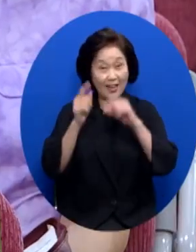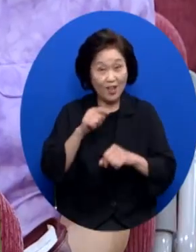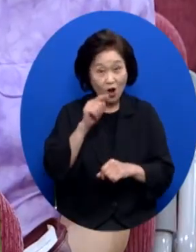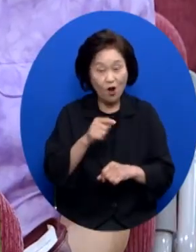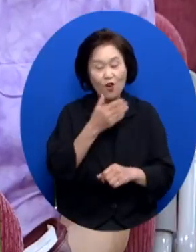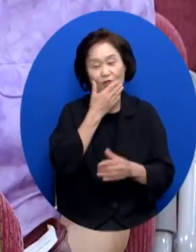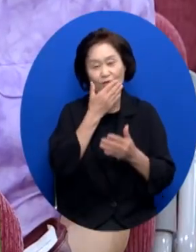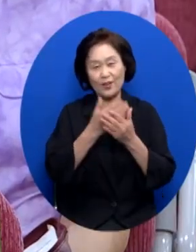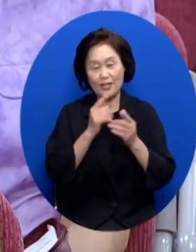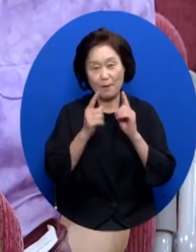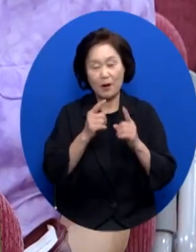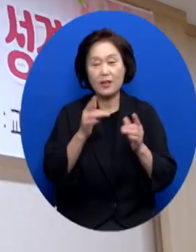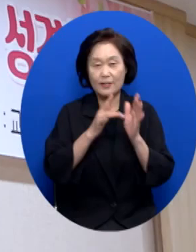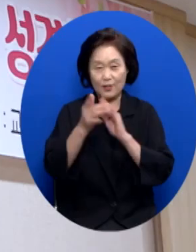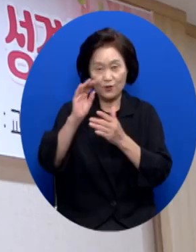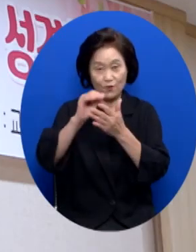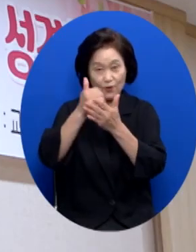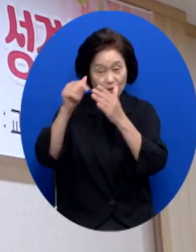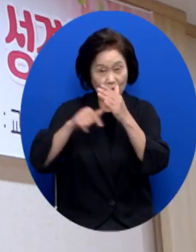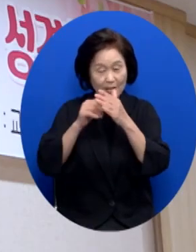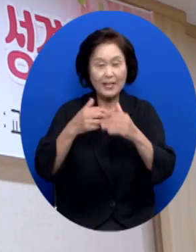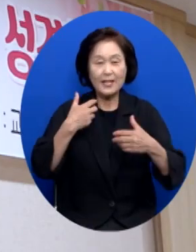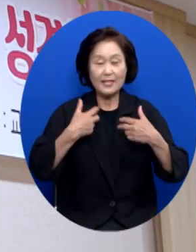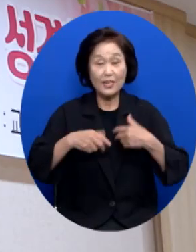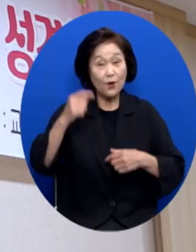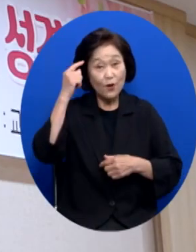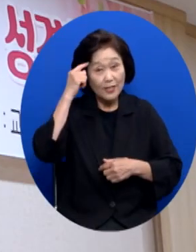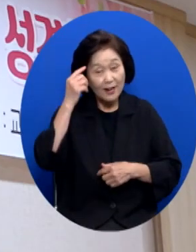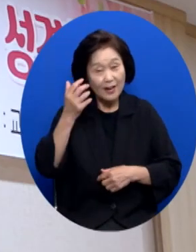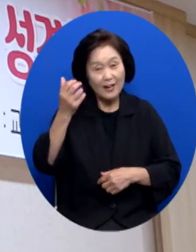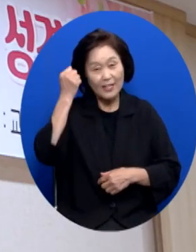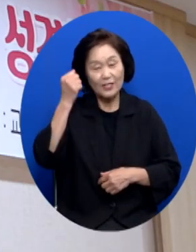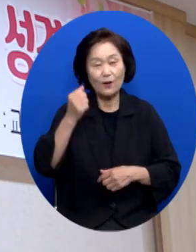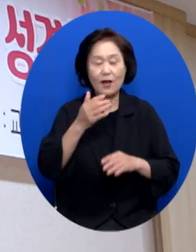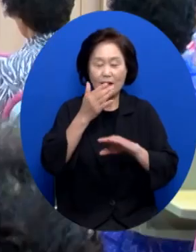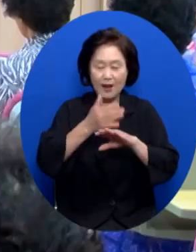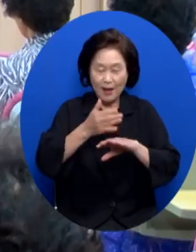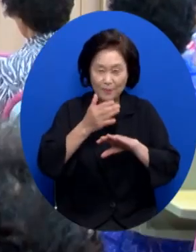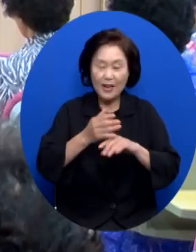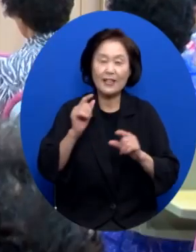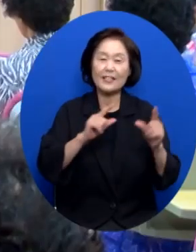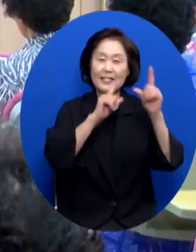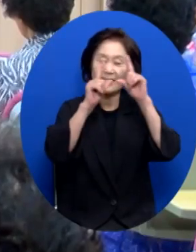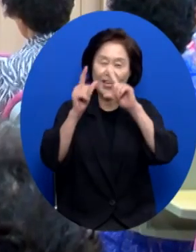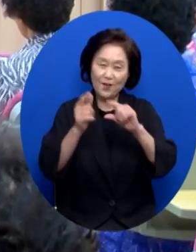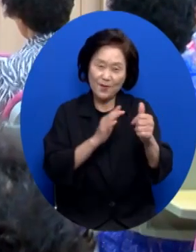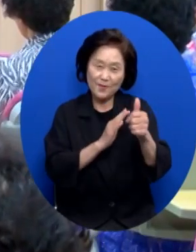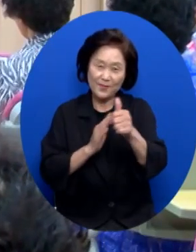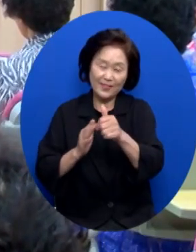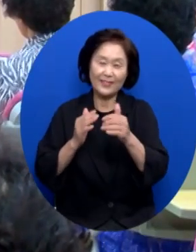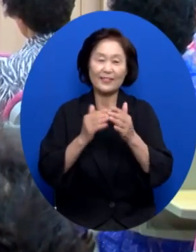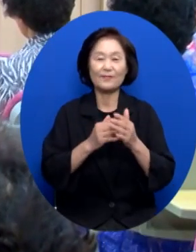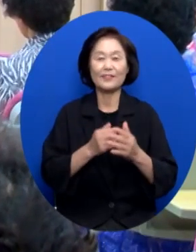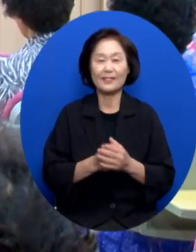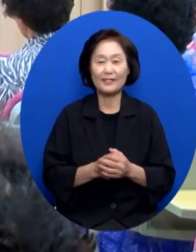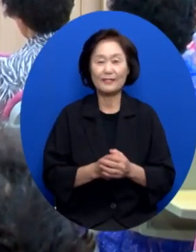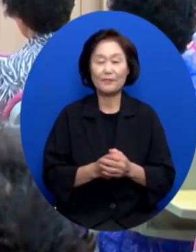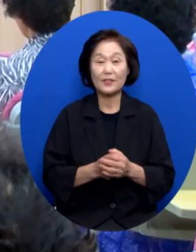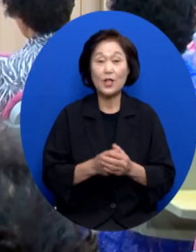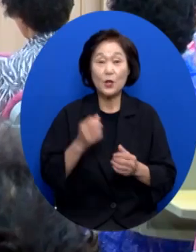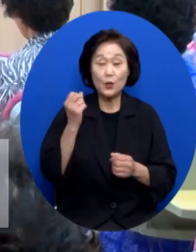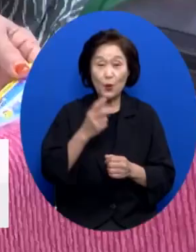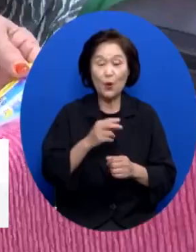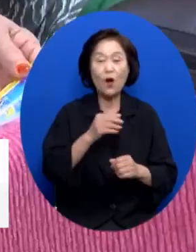중요하다며 예수 그리스도 안에서 즐거운 생각을 갖고 감사하는 삶을 살길 바란다고 전했습니다.